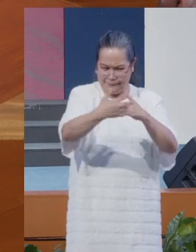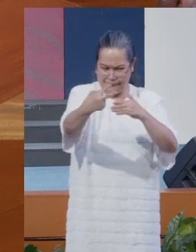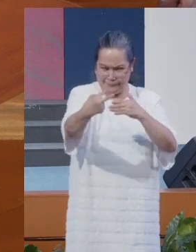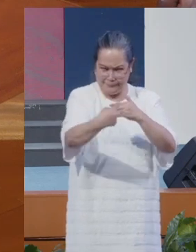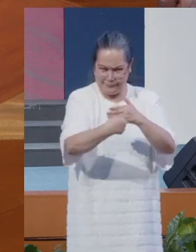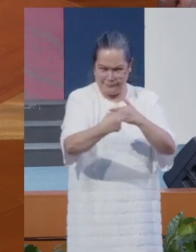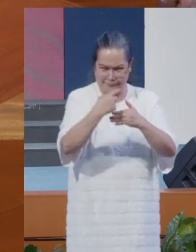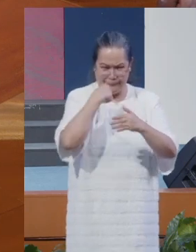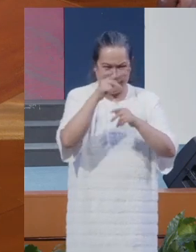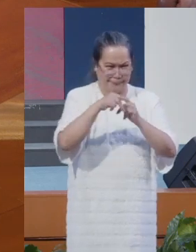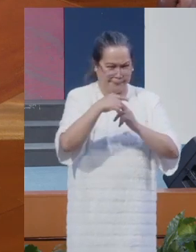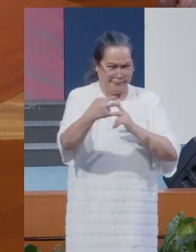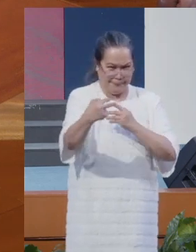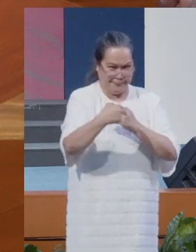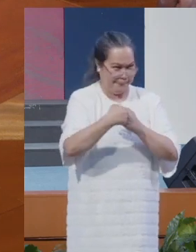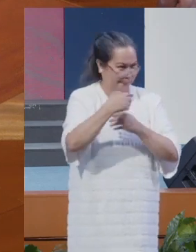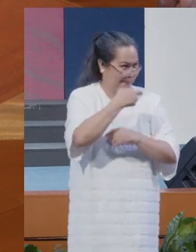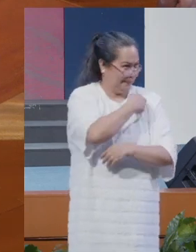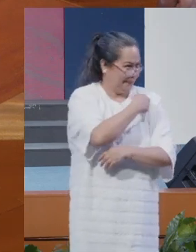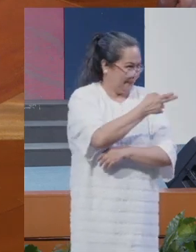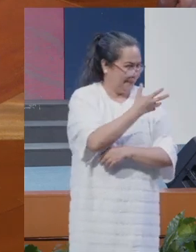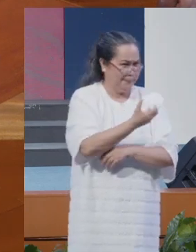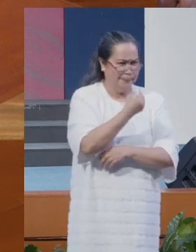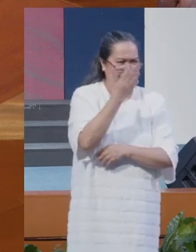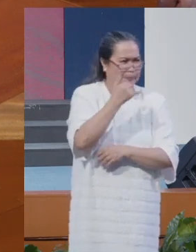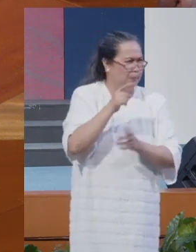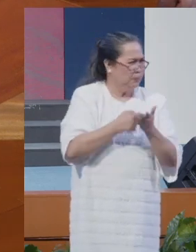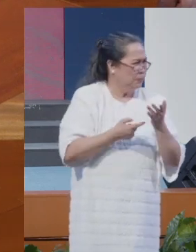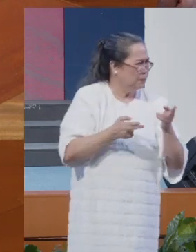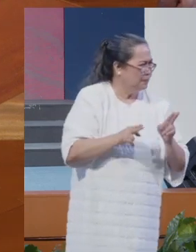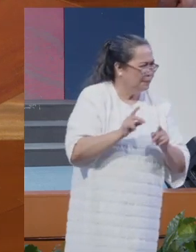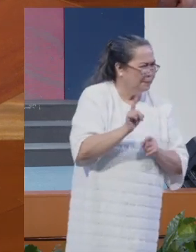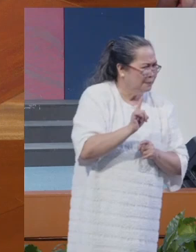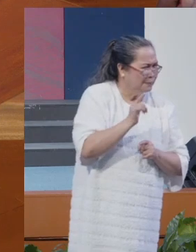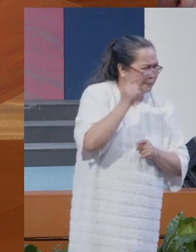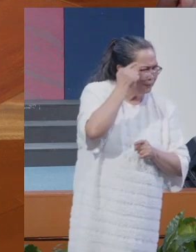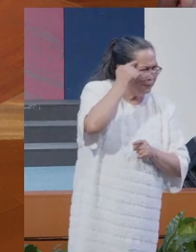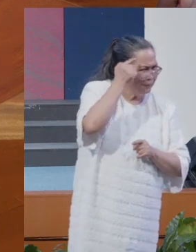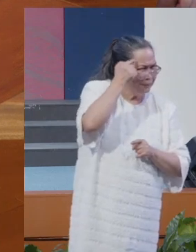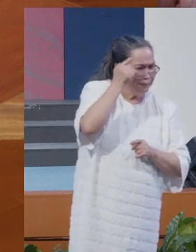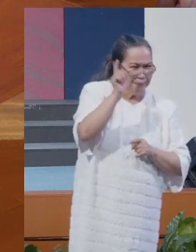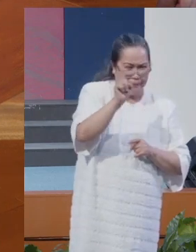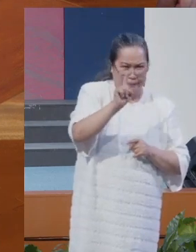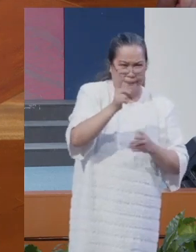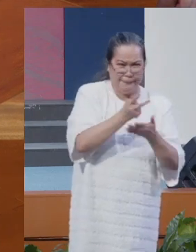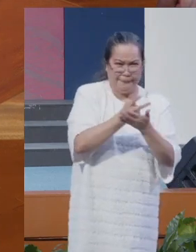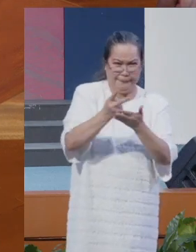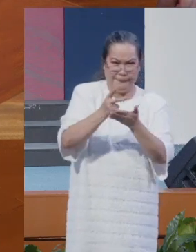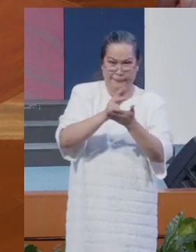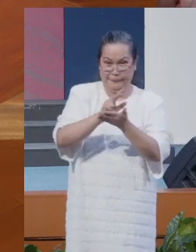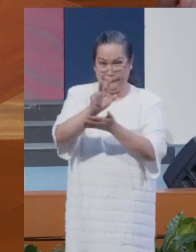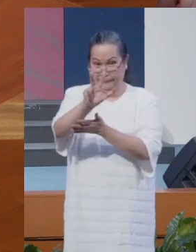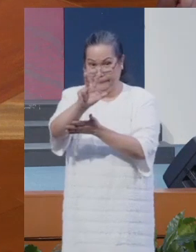ng makataong relihiyon. Bakit po gano'n ang akin pong sinabi? Tingnan niyo po yung verse 36.